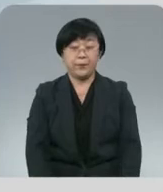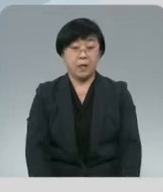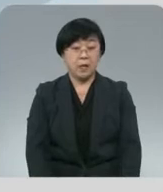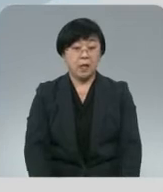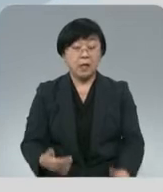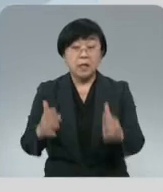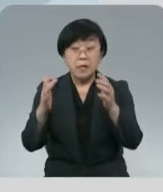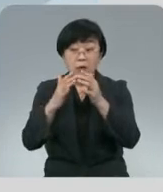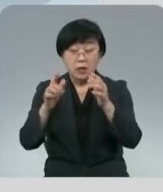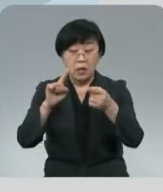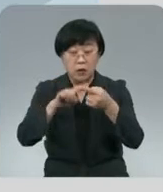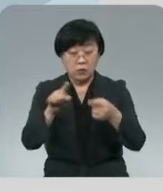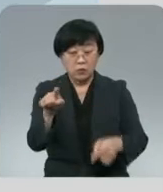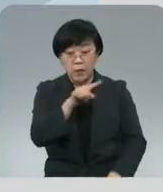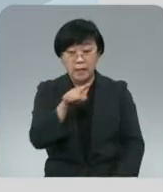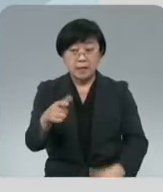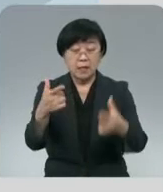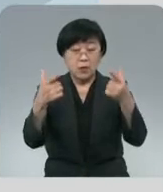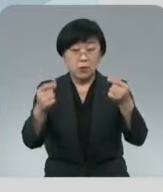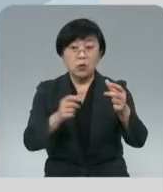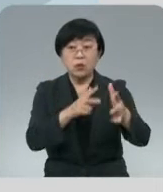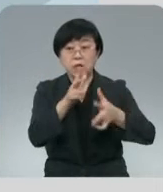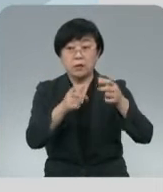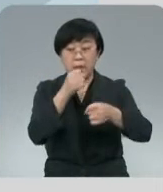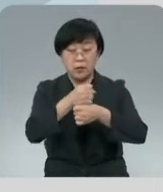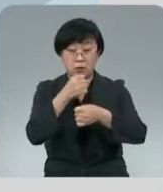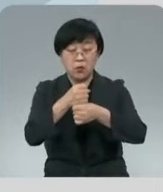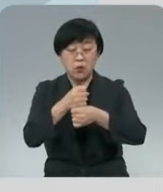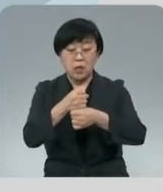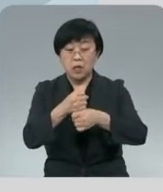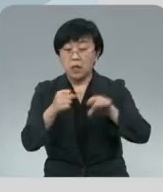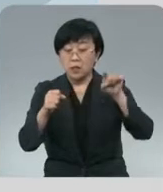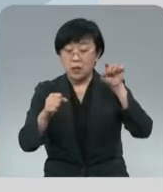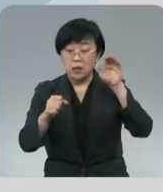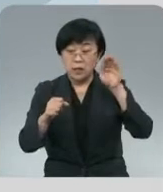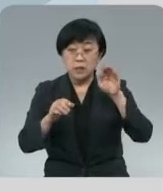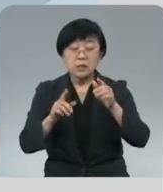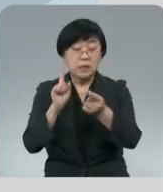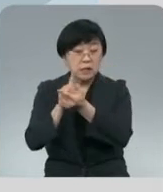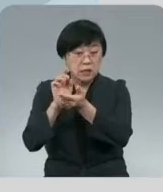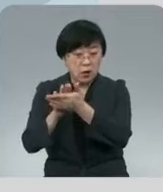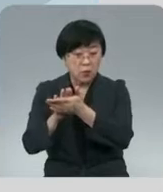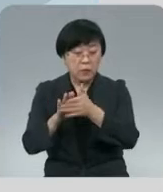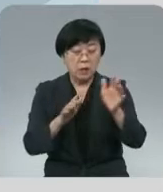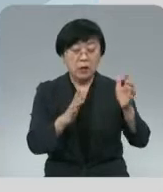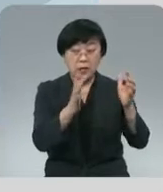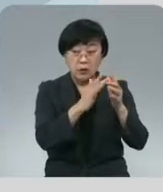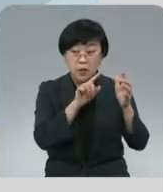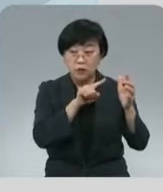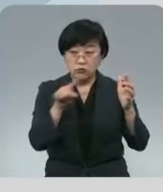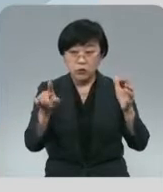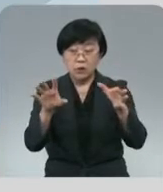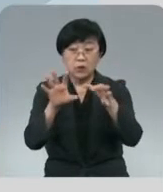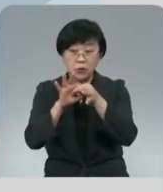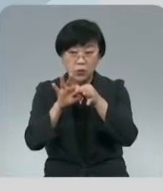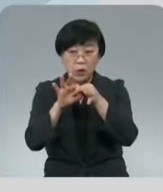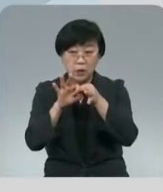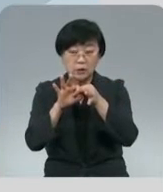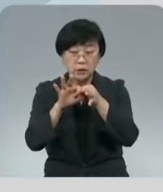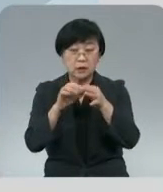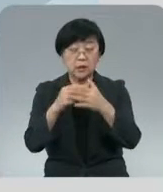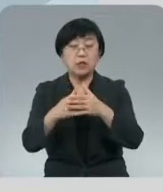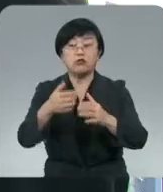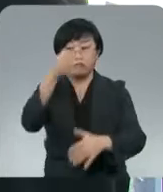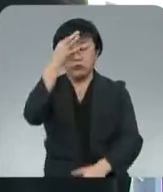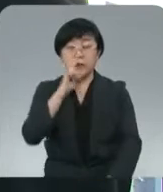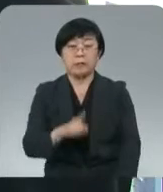perhatian ini adalah metode pengoperasian situasi di ruang virtual yang sama seperti situasi di pabrik nyata di pabrik dalam dunia maya